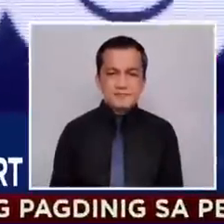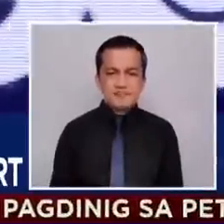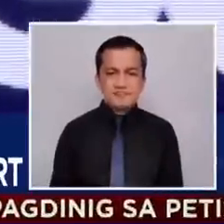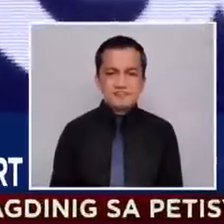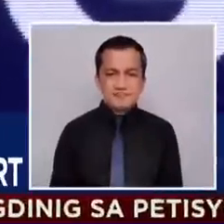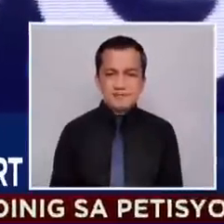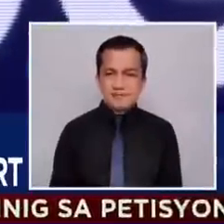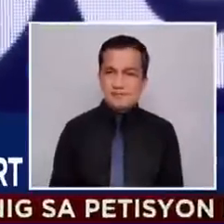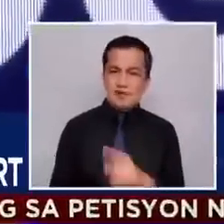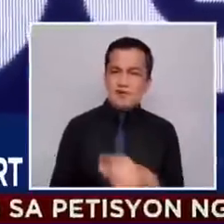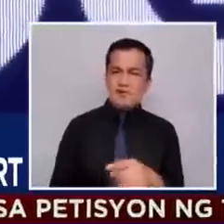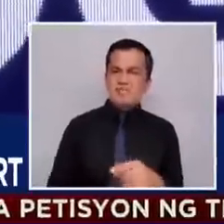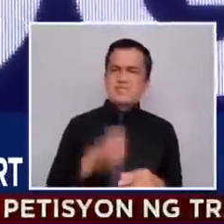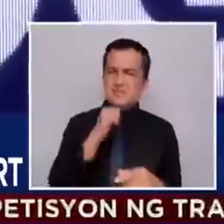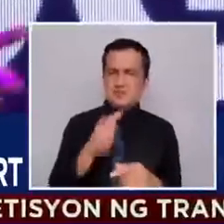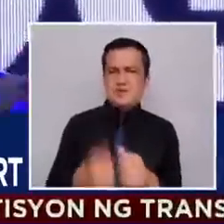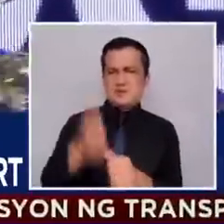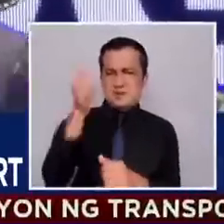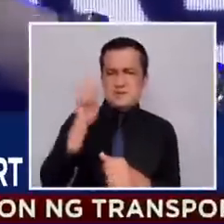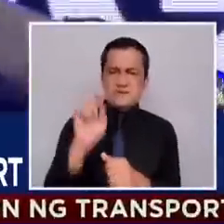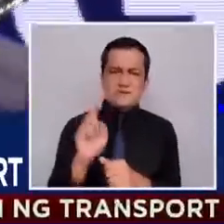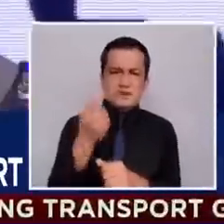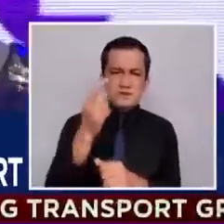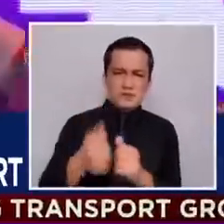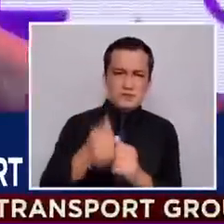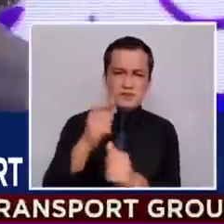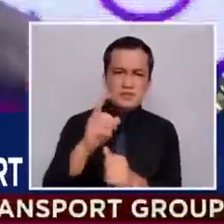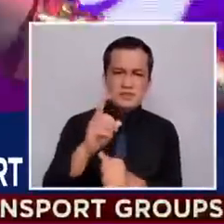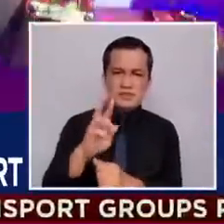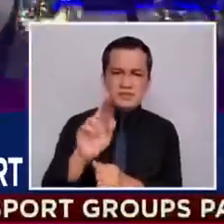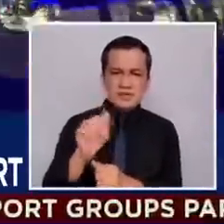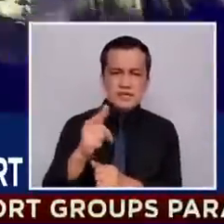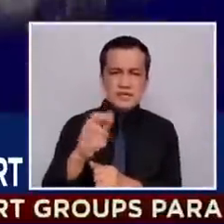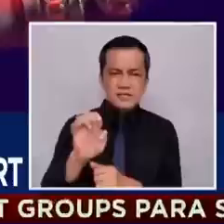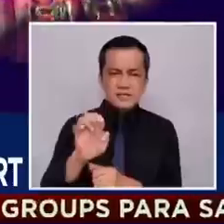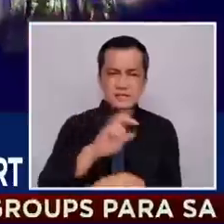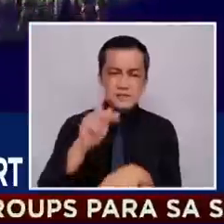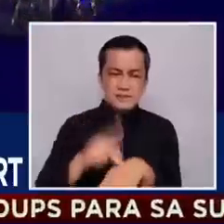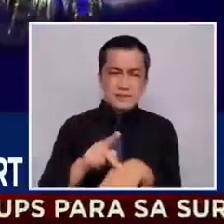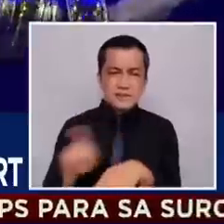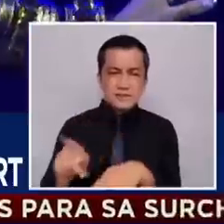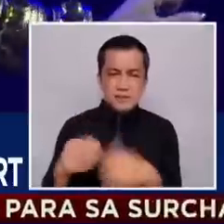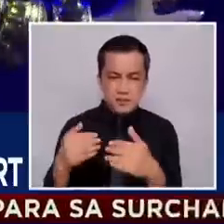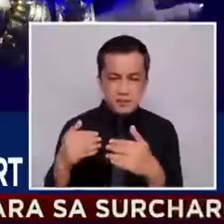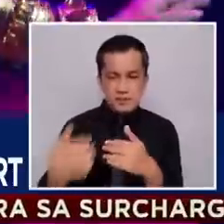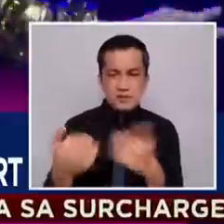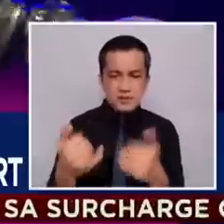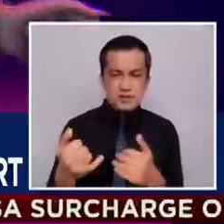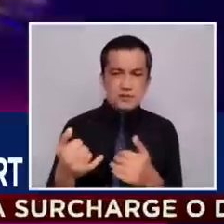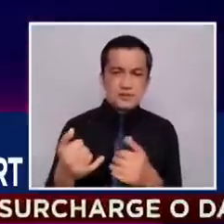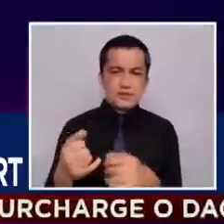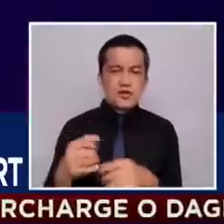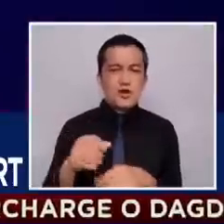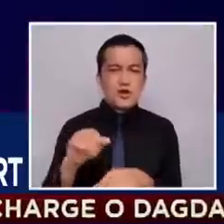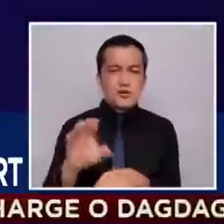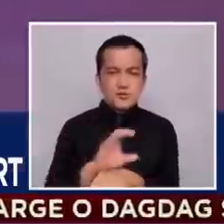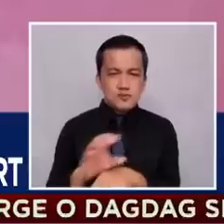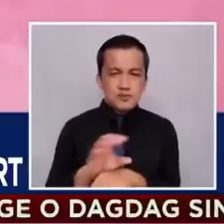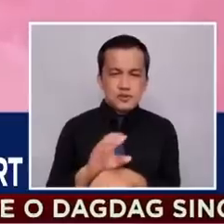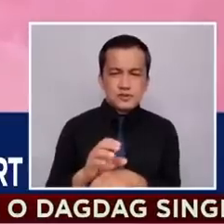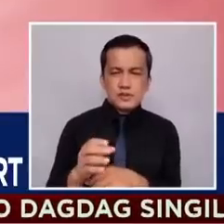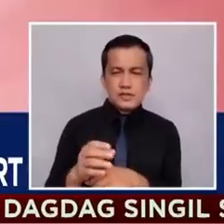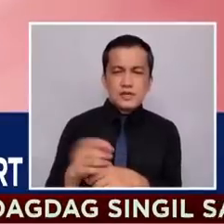Hindi man pinalad maging kauna-unahang winner ng Drag Race Philippines, umaarangkada naman ngayon ang karera ng drag queen na si Marina